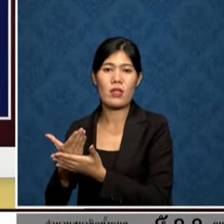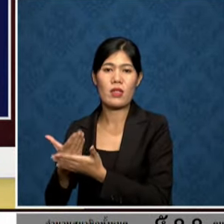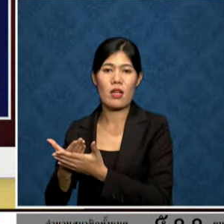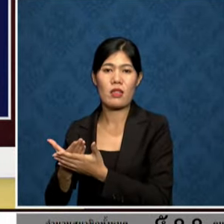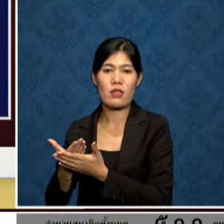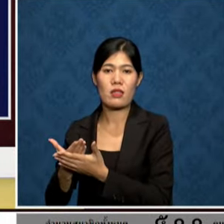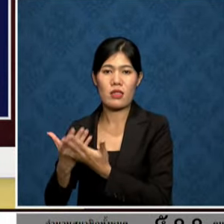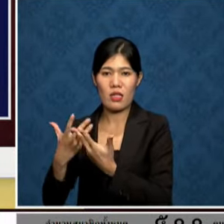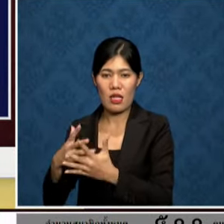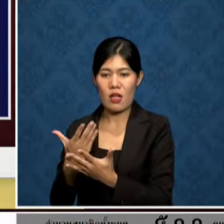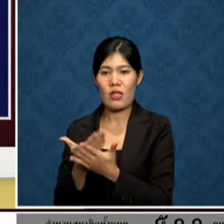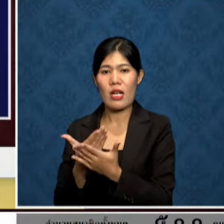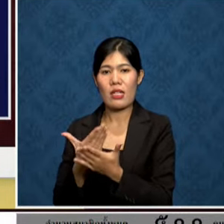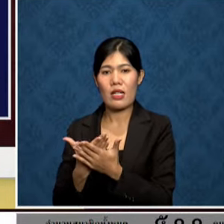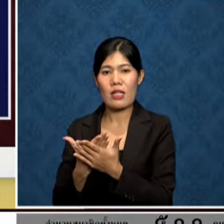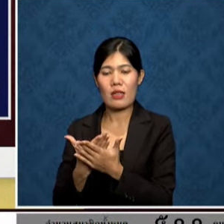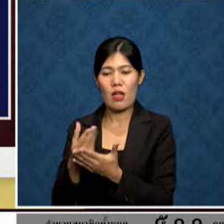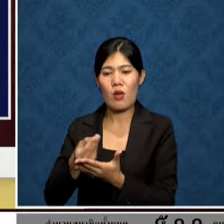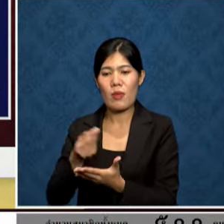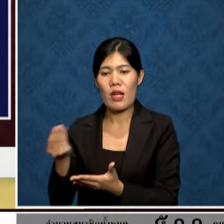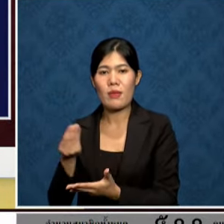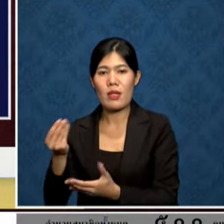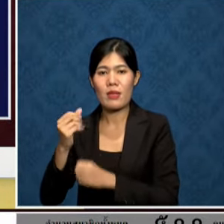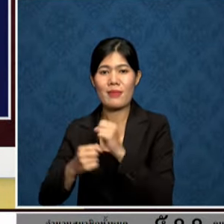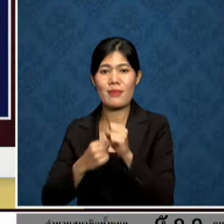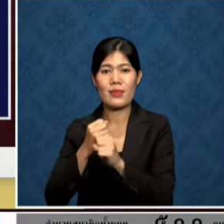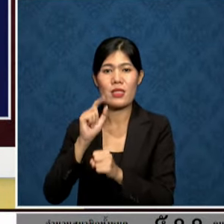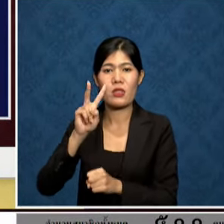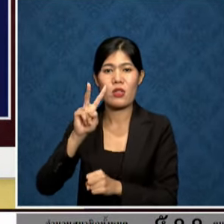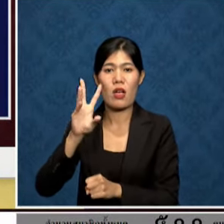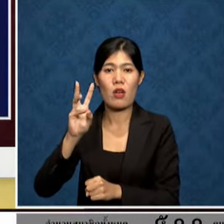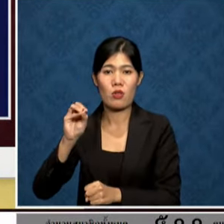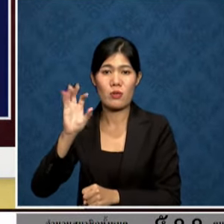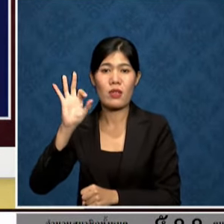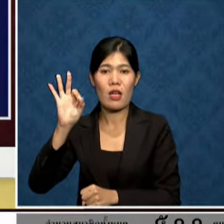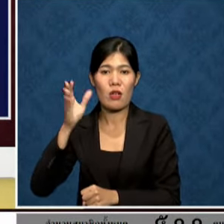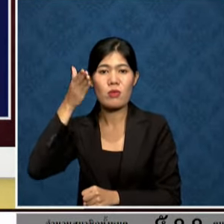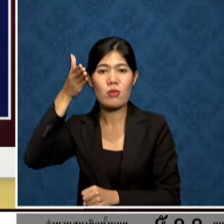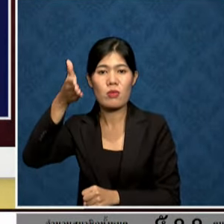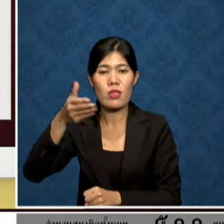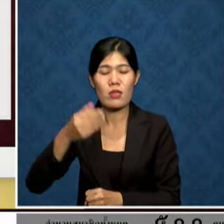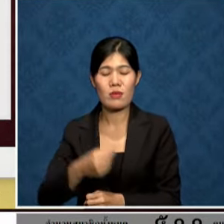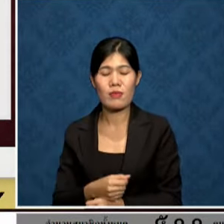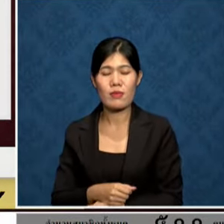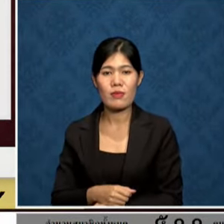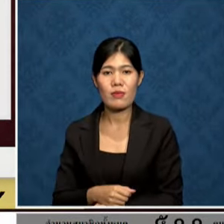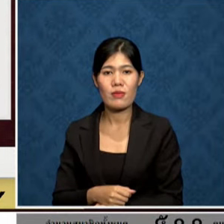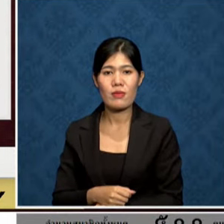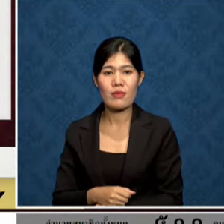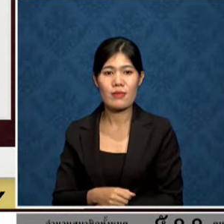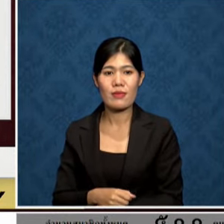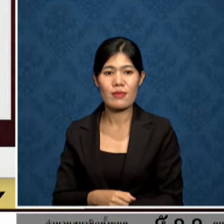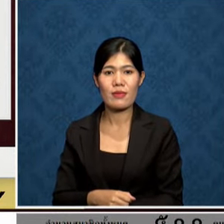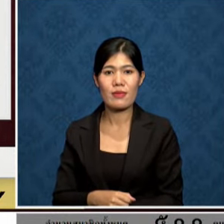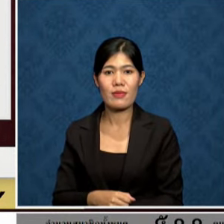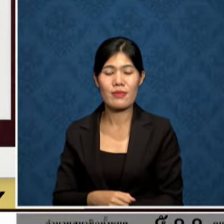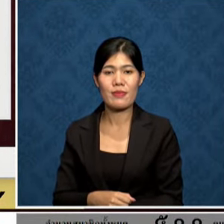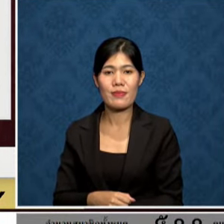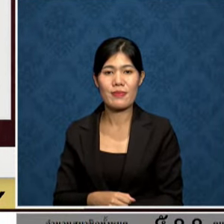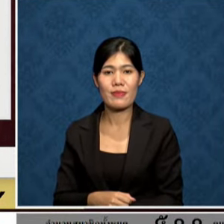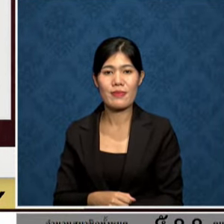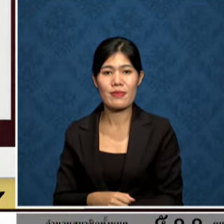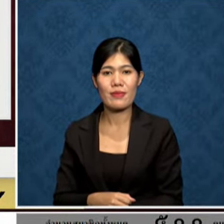ปี2569ต่อไปค่ะต่อมากันที่เอ่ออีกสถิตินี่ที่ได้ที่จะทำลายนะคะแต่ว่าก็